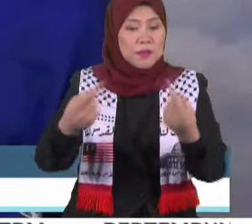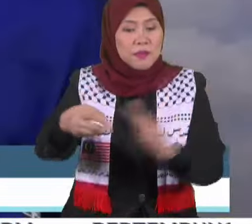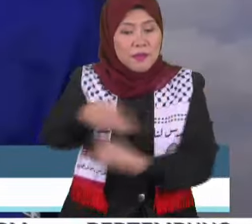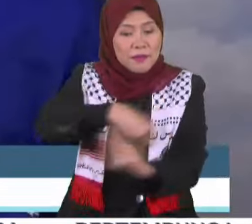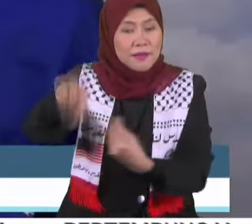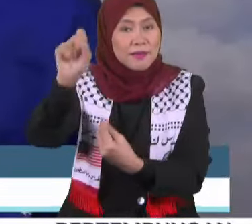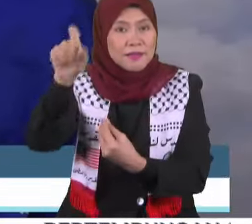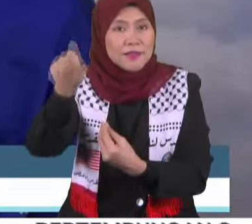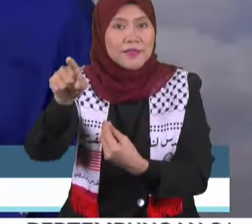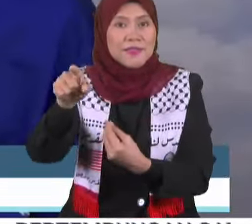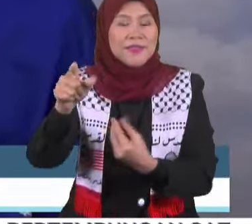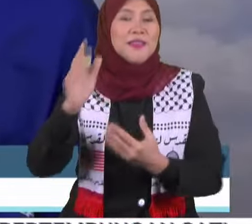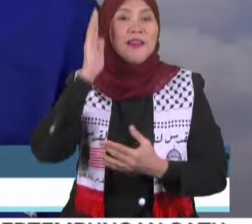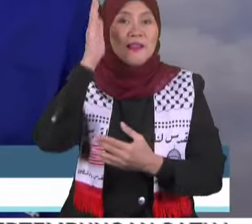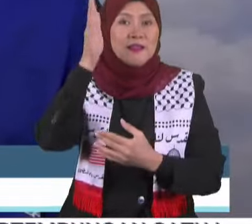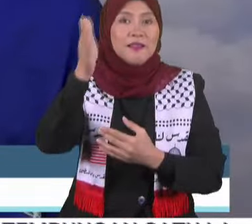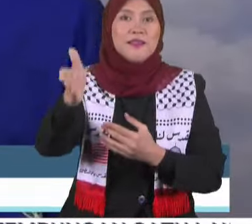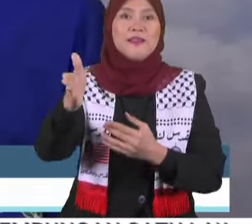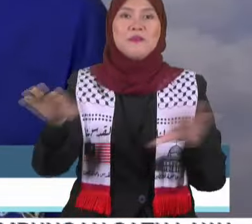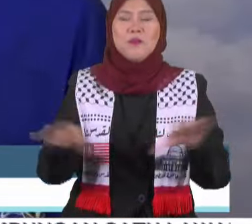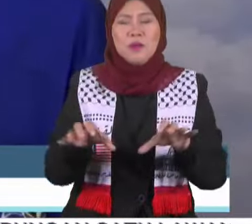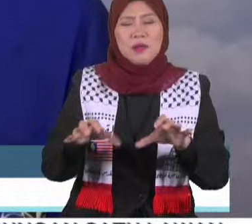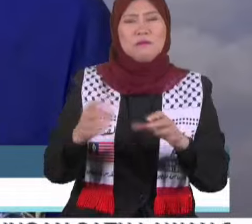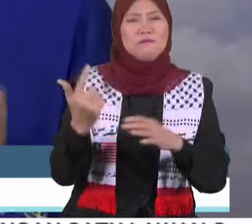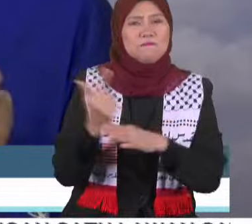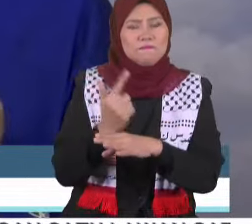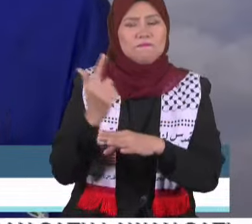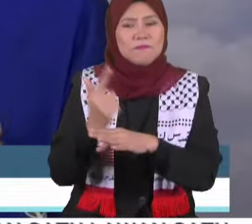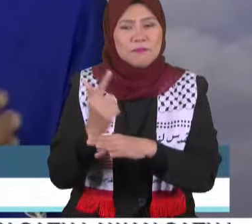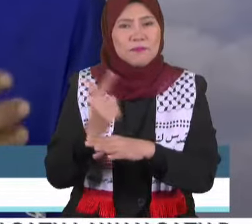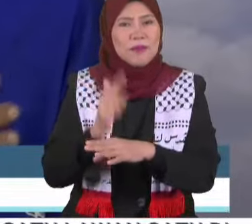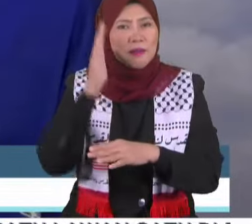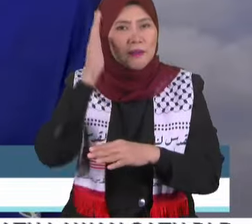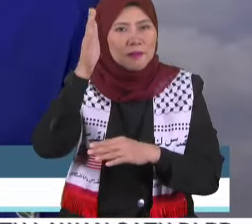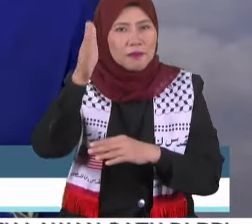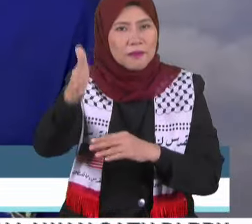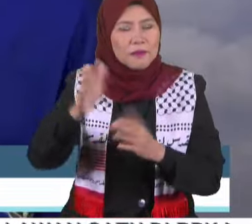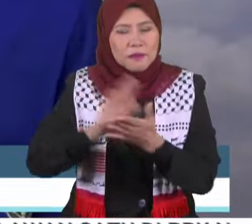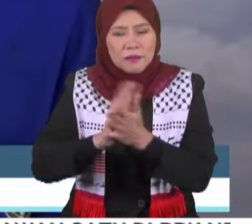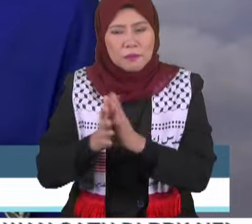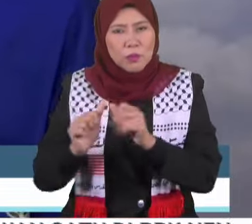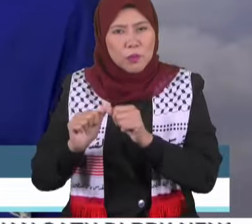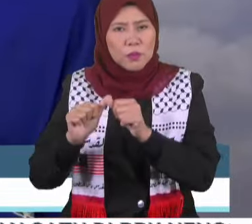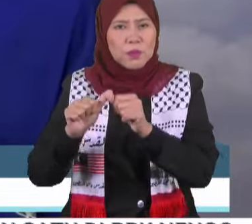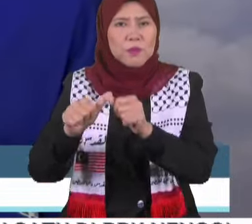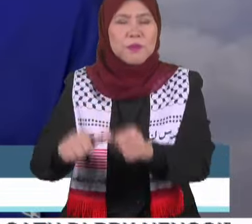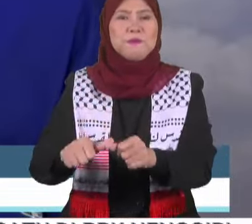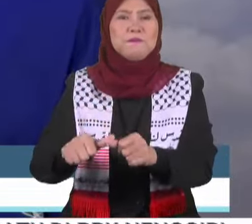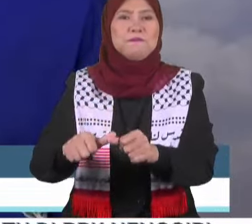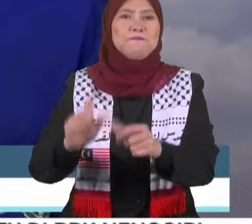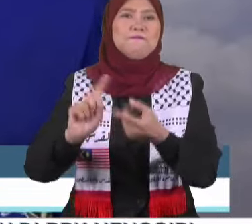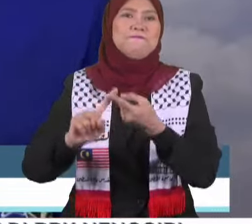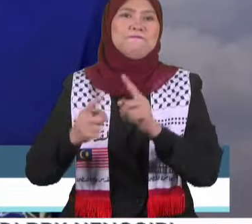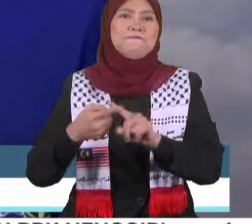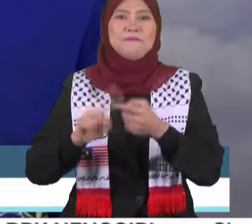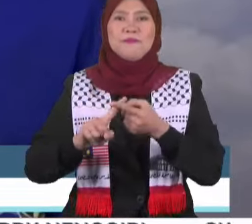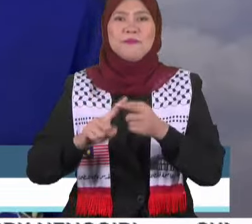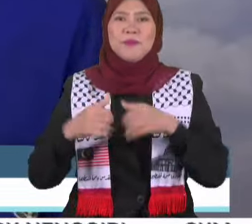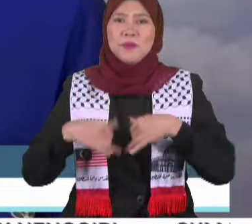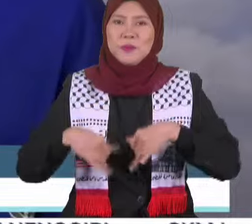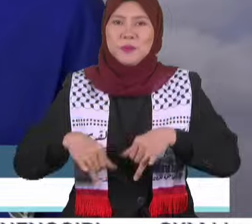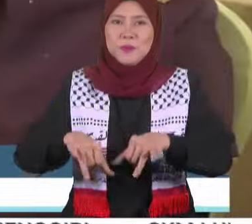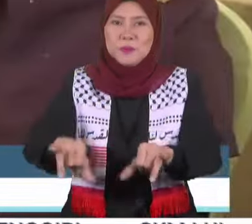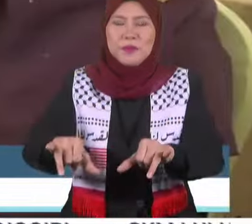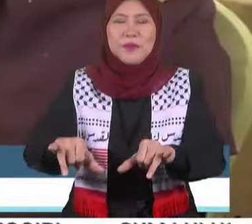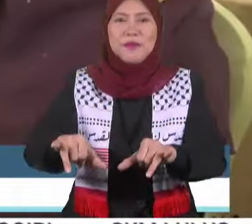haji. Kita akan buat supaya mereka ini akan menjadi tali silaturahim di antara mereka dengan